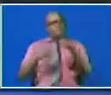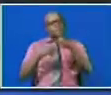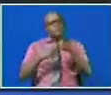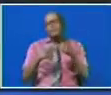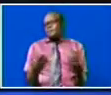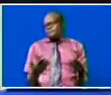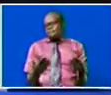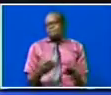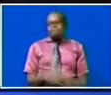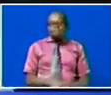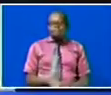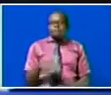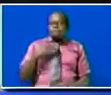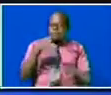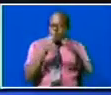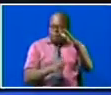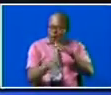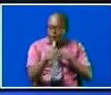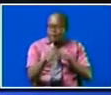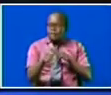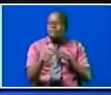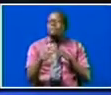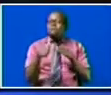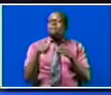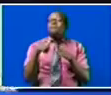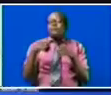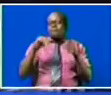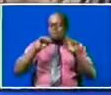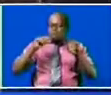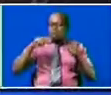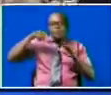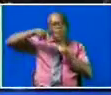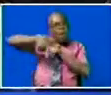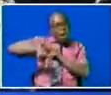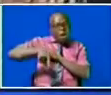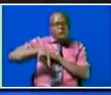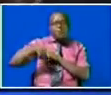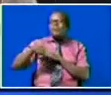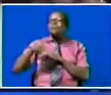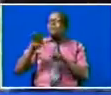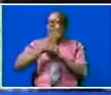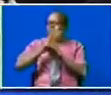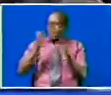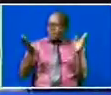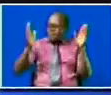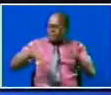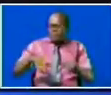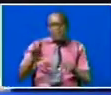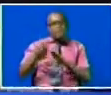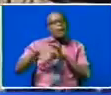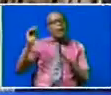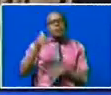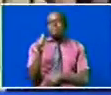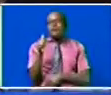sote. Wale ambao walikuwa chini ya shimu, ile maporomoko iliwakuta kama hawajatoka